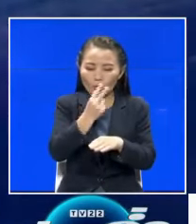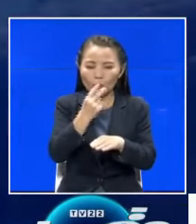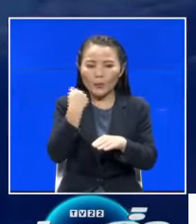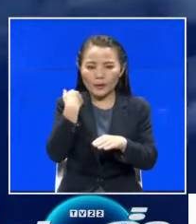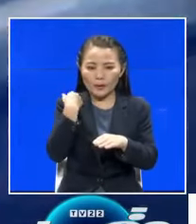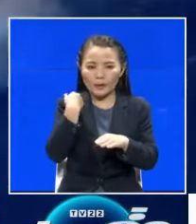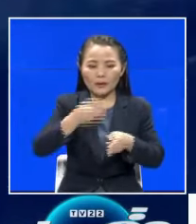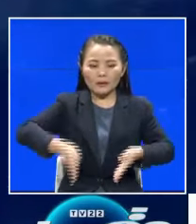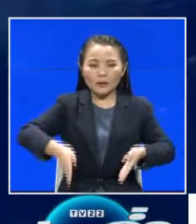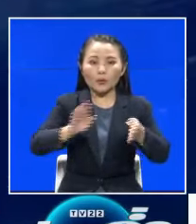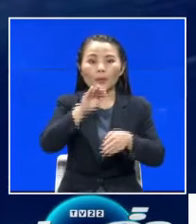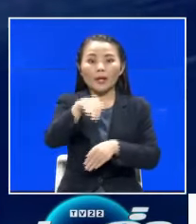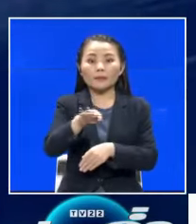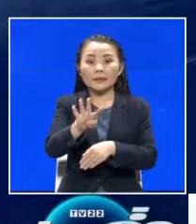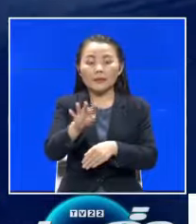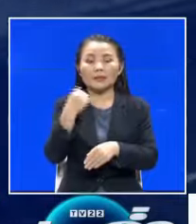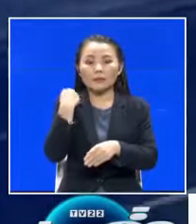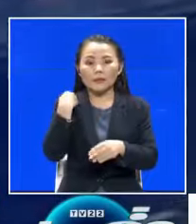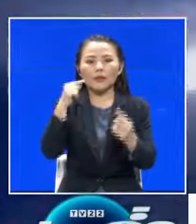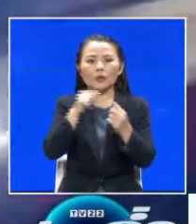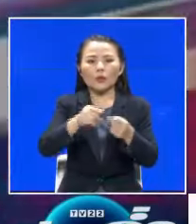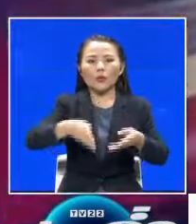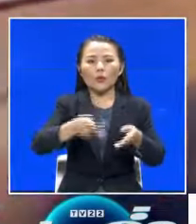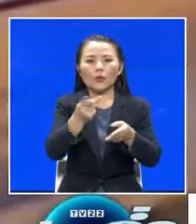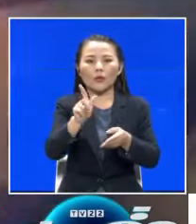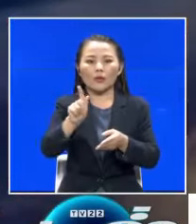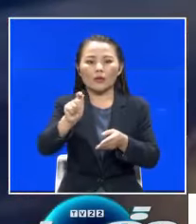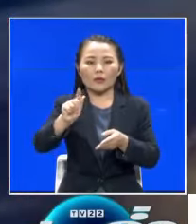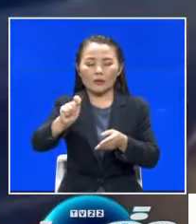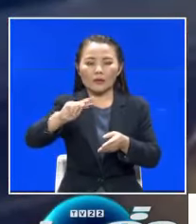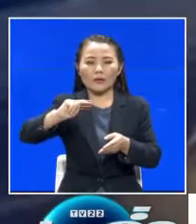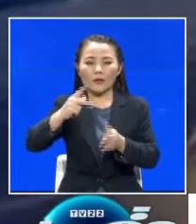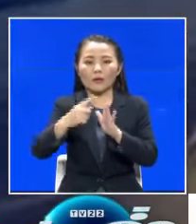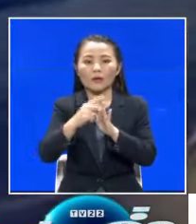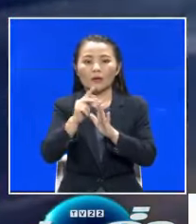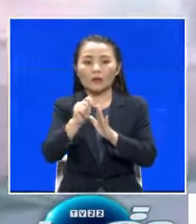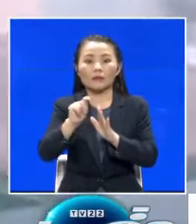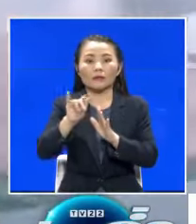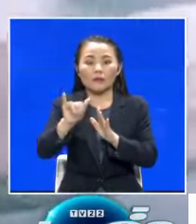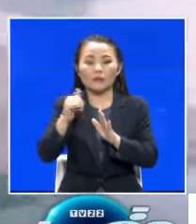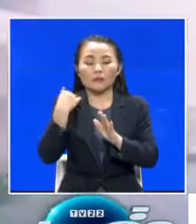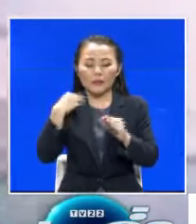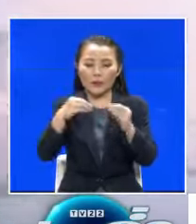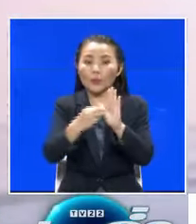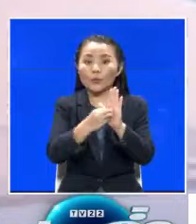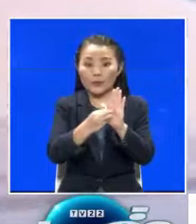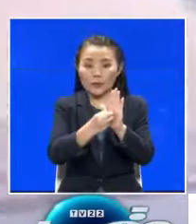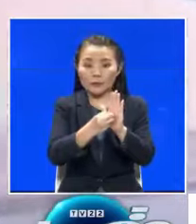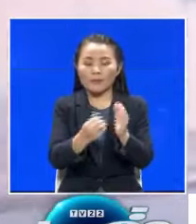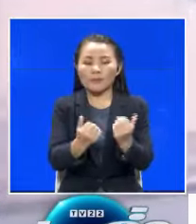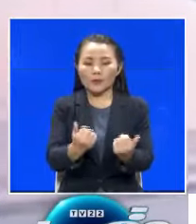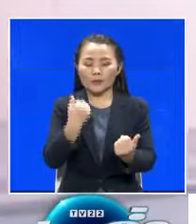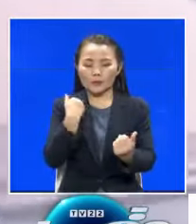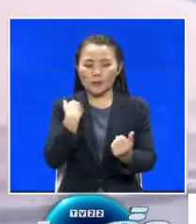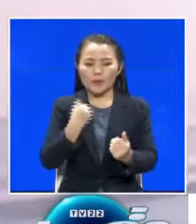ปลูกจิตถนนพระราม4ค่ะฝั่งมุ่งหน้าแยกคลองเตยก่อนจะขึ้นทางด่วนบ่อนไก่เขตกรุงเทพมหานครนี่แหละนะคะปรากฏว่